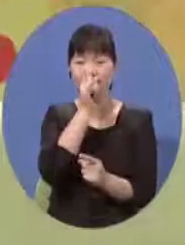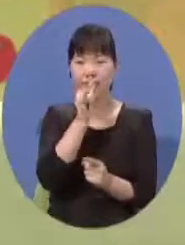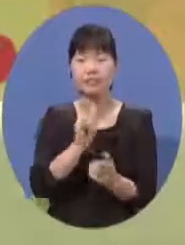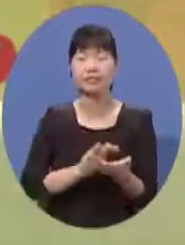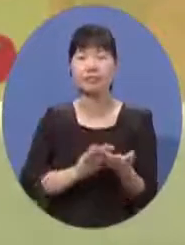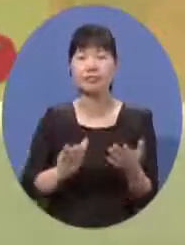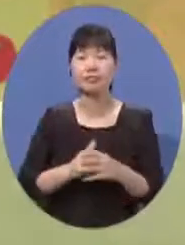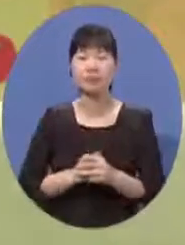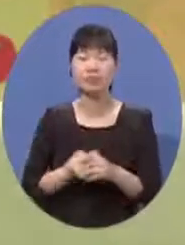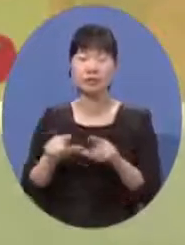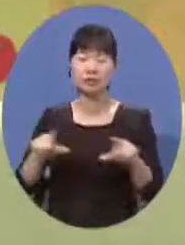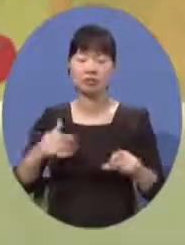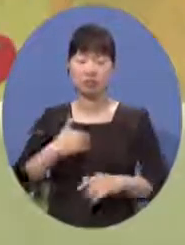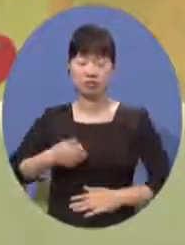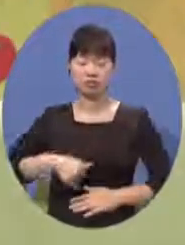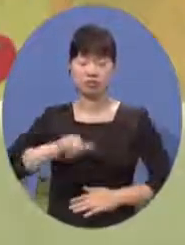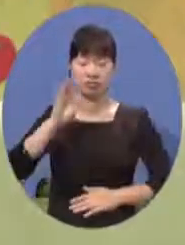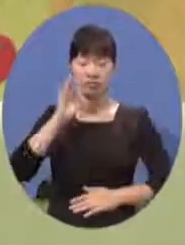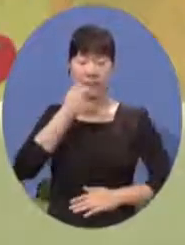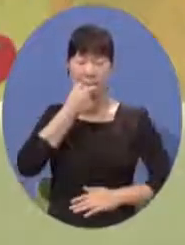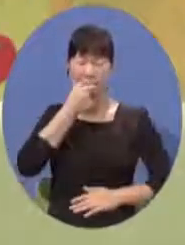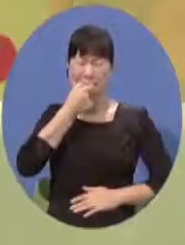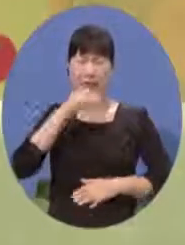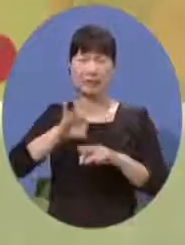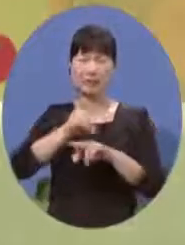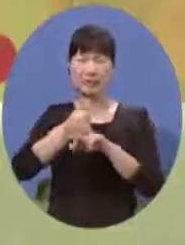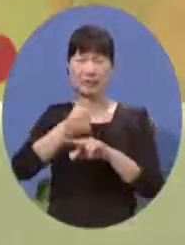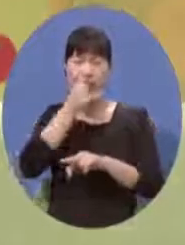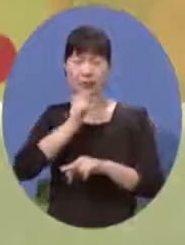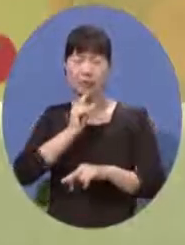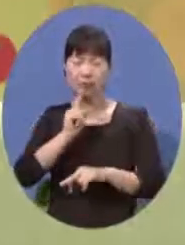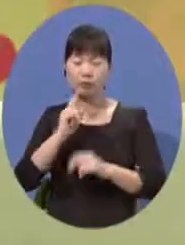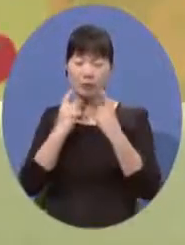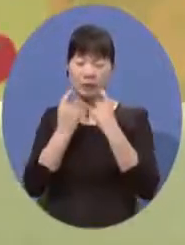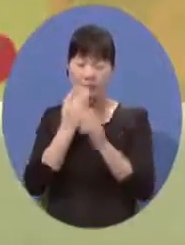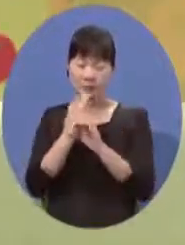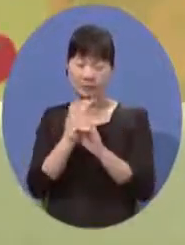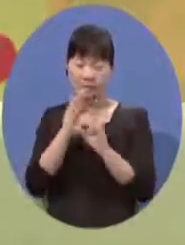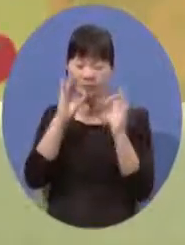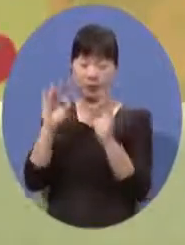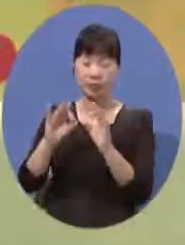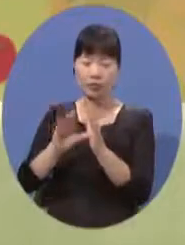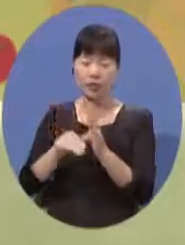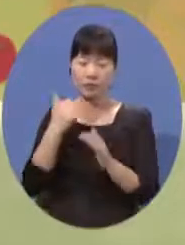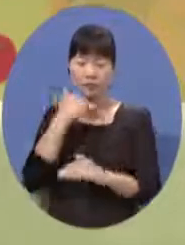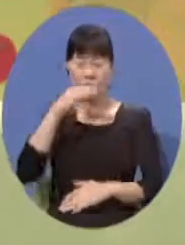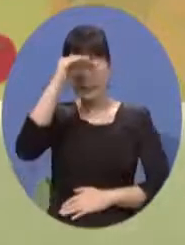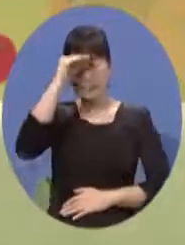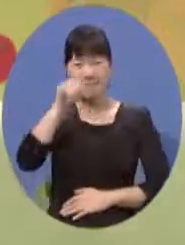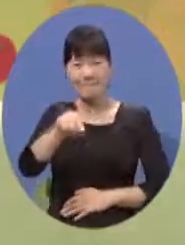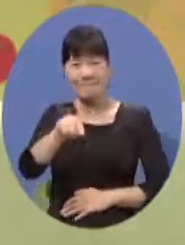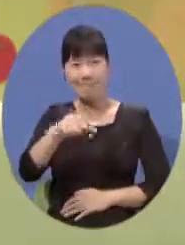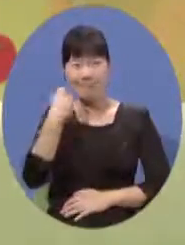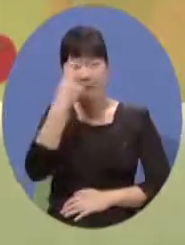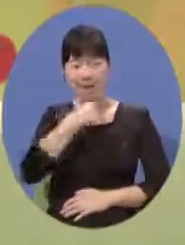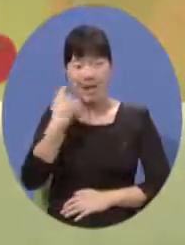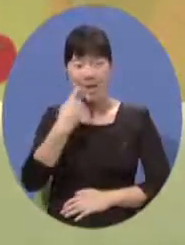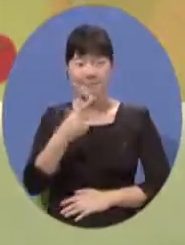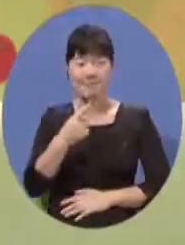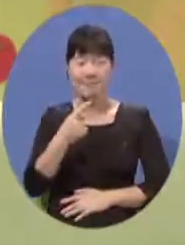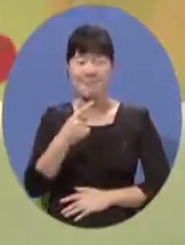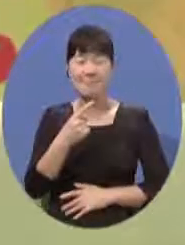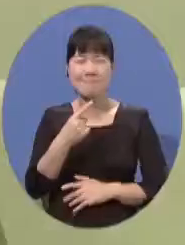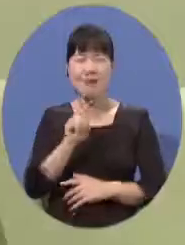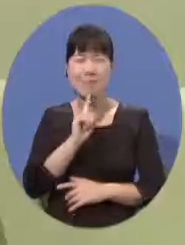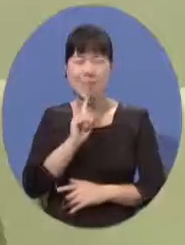아니 보통 내 아이가 좀 이렇게 욕심쟁이거나 아니면 좀 이기적으로 보일 때는 저게 누굴 닮아 저러냐 저 얼굴에 뭐가 붙어있어 저러냐 그 이런 생각